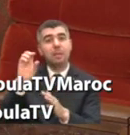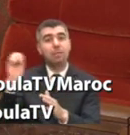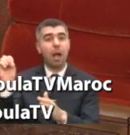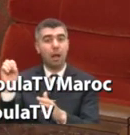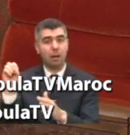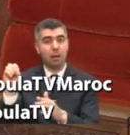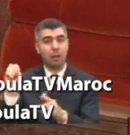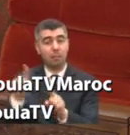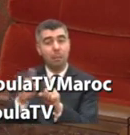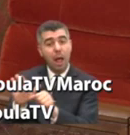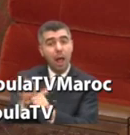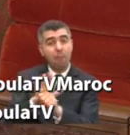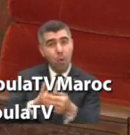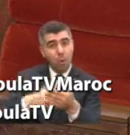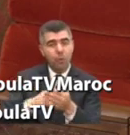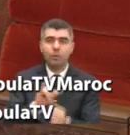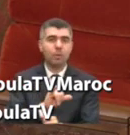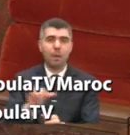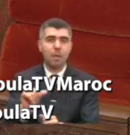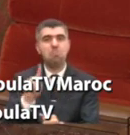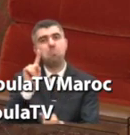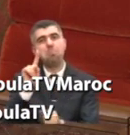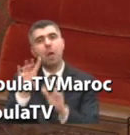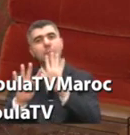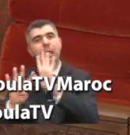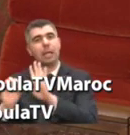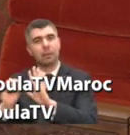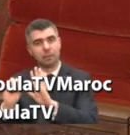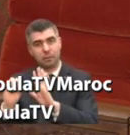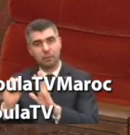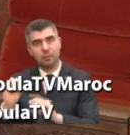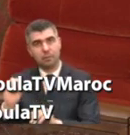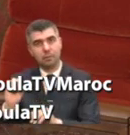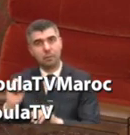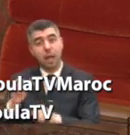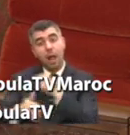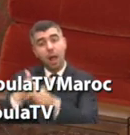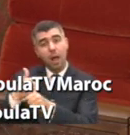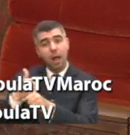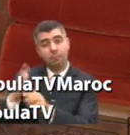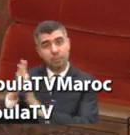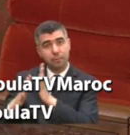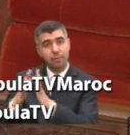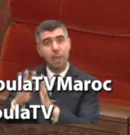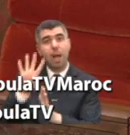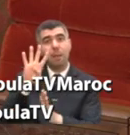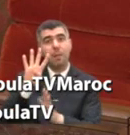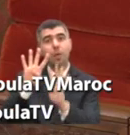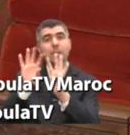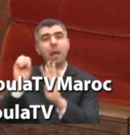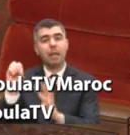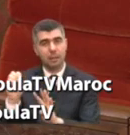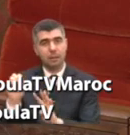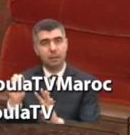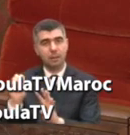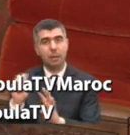عمراتش كلها، ولكن شحال عمرات؟ أكثر من 190، وحتى هذا رقم قياسي. في السنة اللي قبل 84 طبيب عام اللي خدينا، في السنة اللي